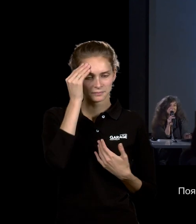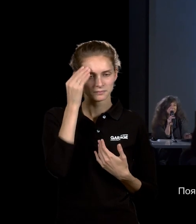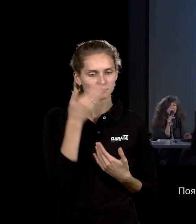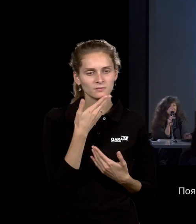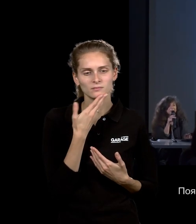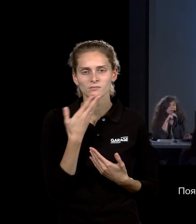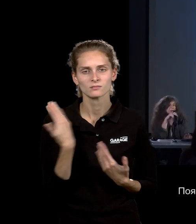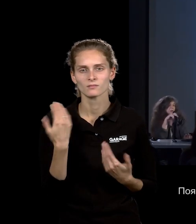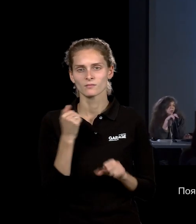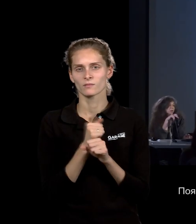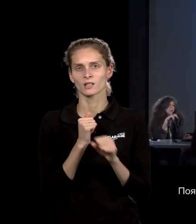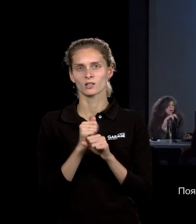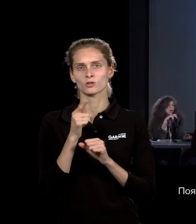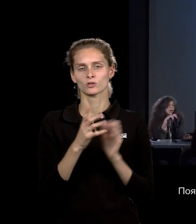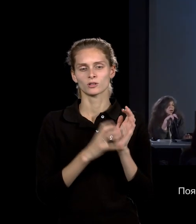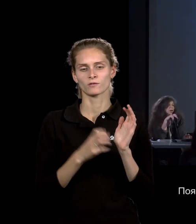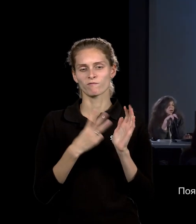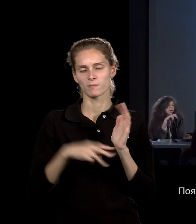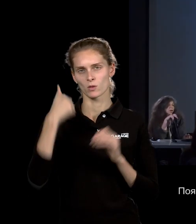в 80-е годы.